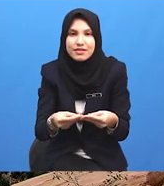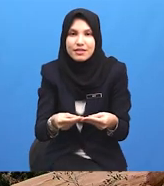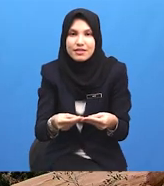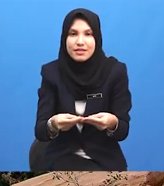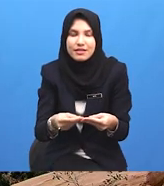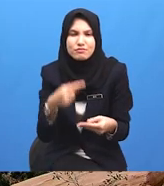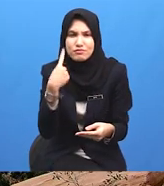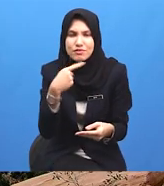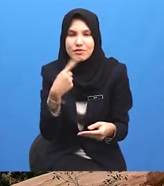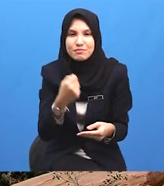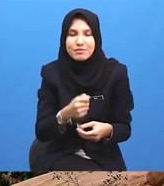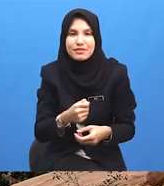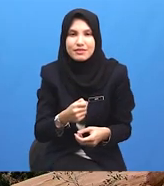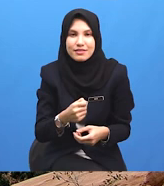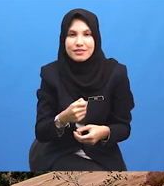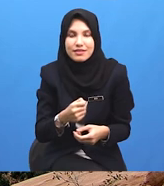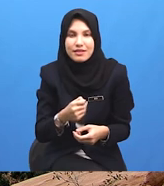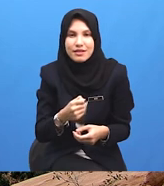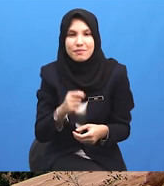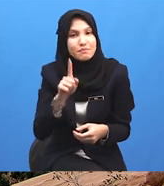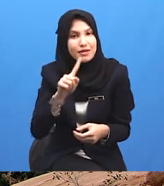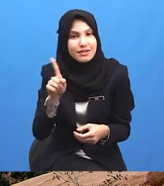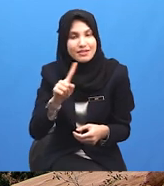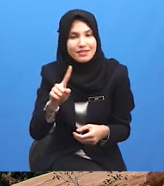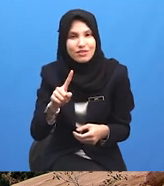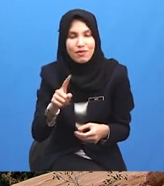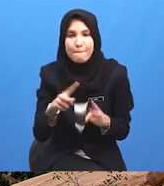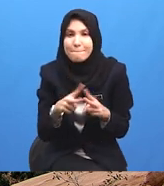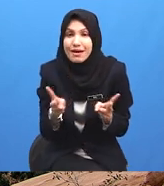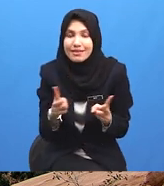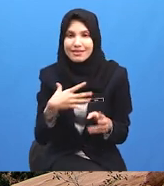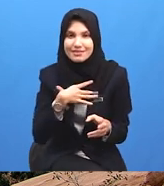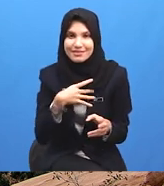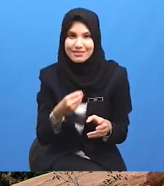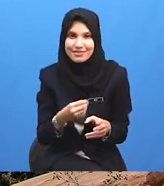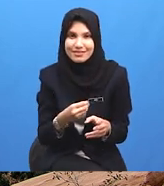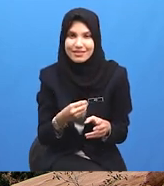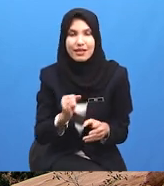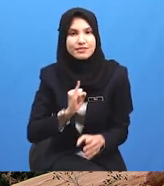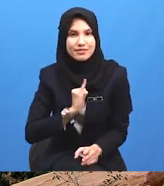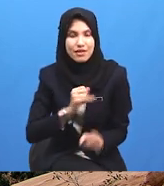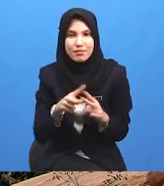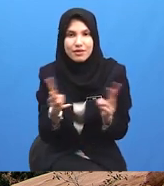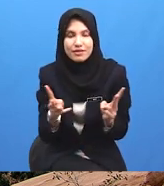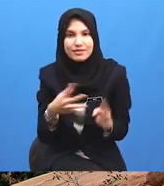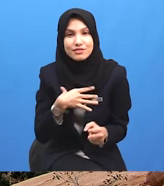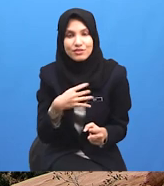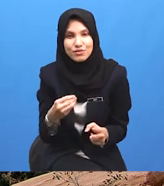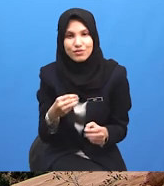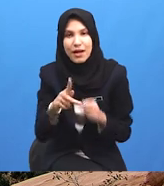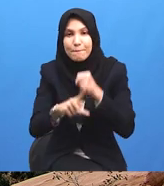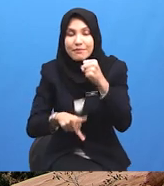semua gemari? Bagi cikgu, saya paling suka planet Zuhal. Kerana planet